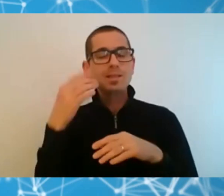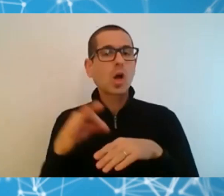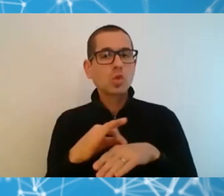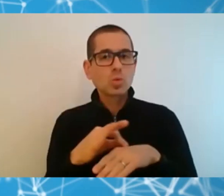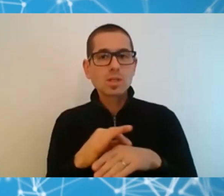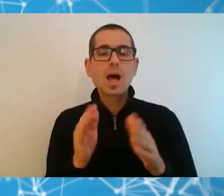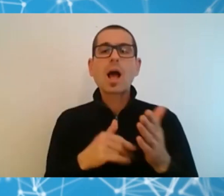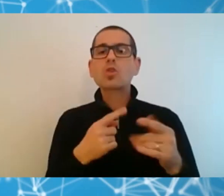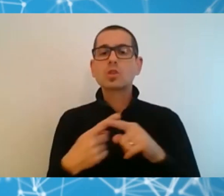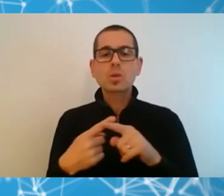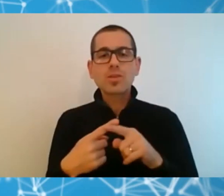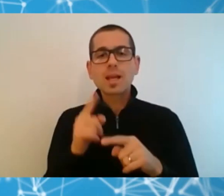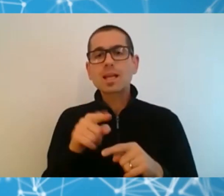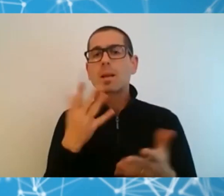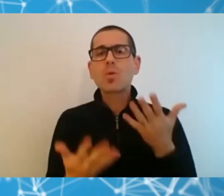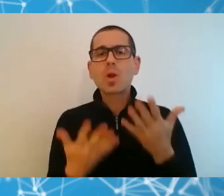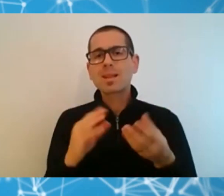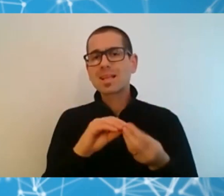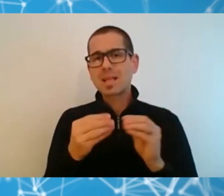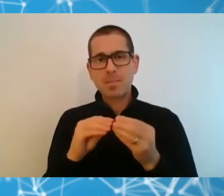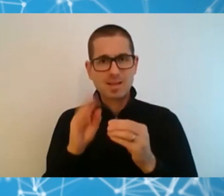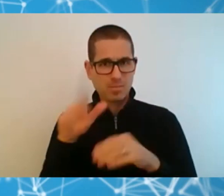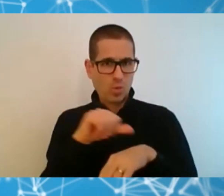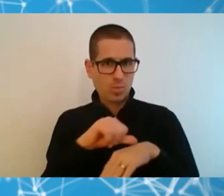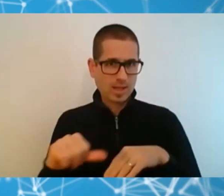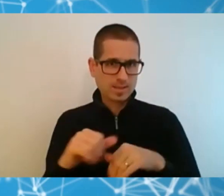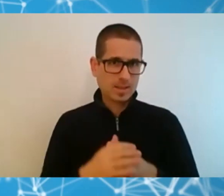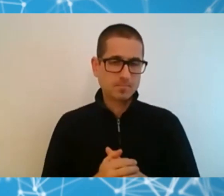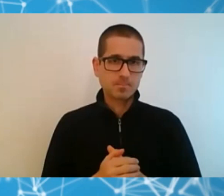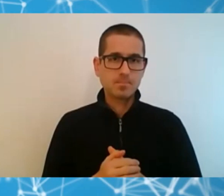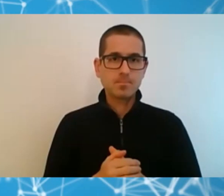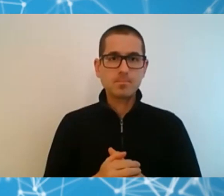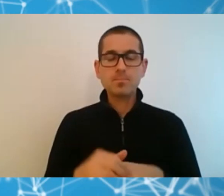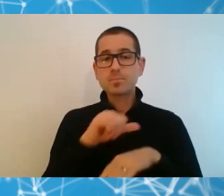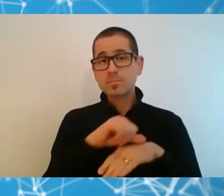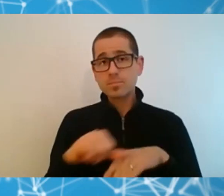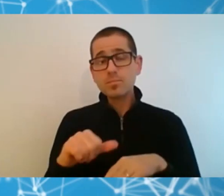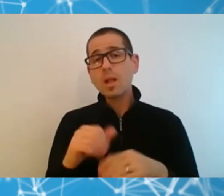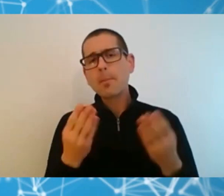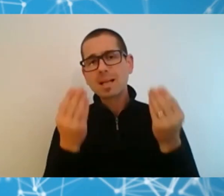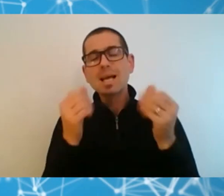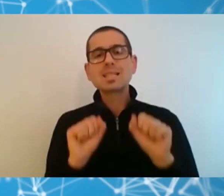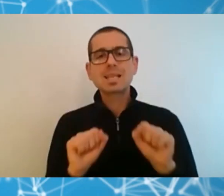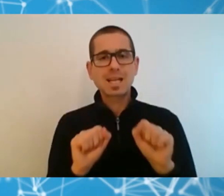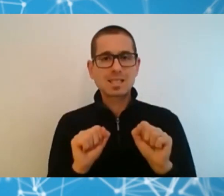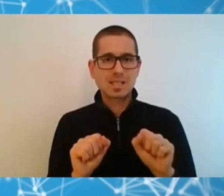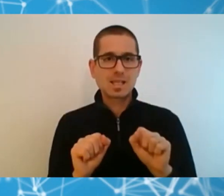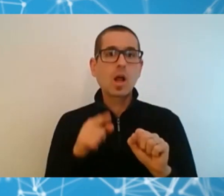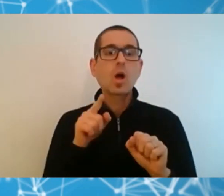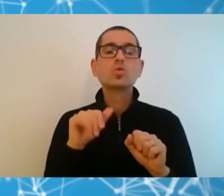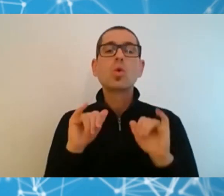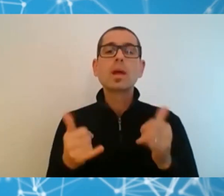morebitni zapleti po operaciji? Operacija je v bistvu precej standardizirana. Gre pa za zelo